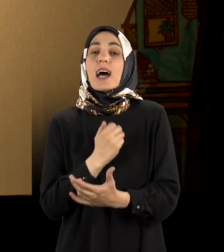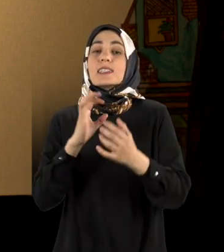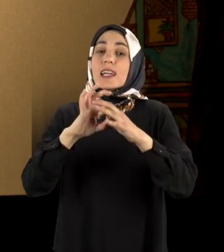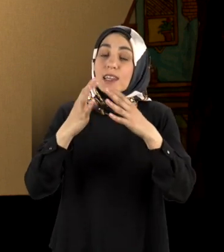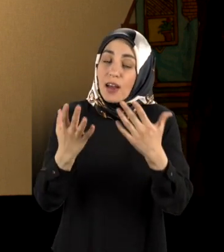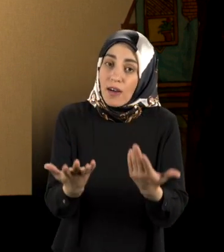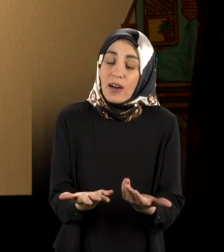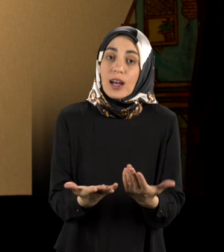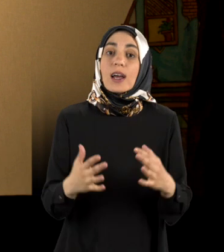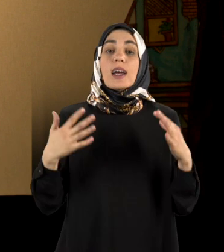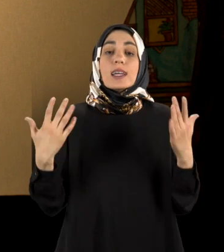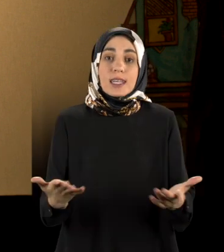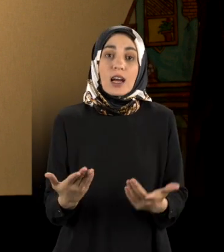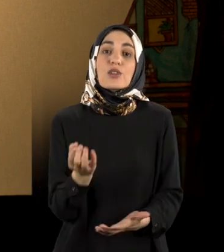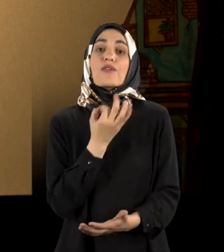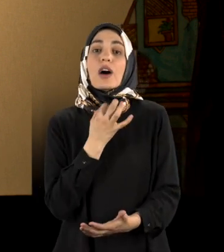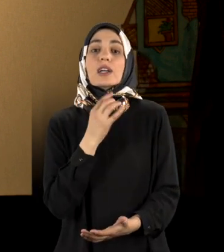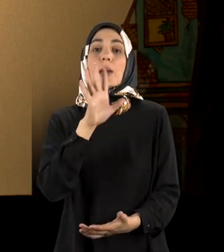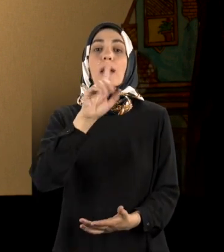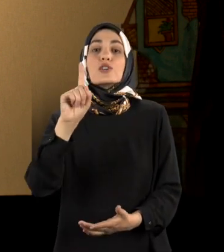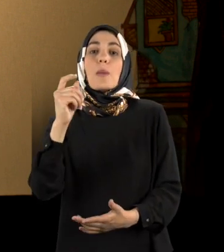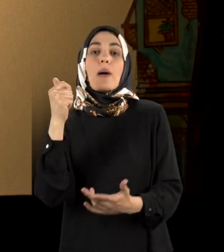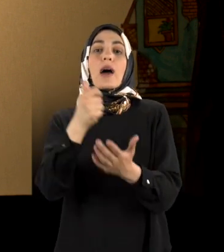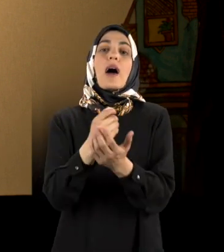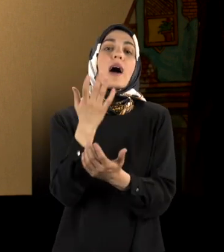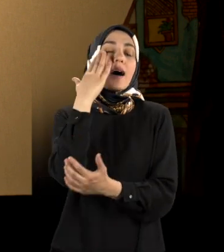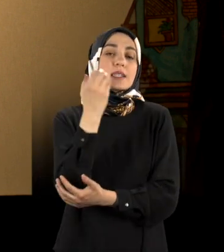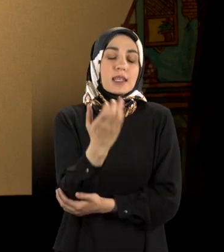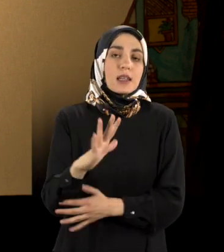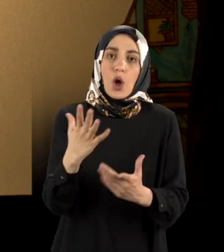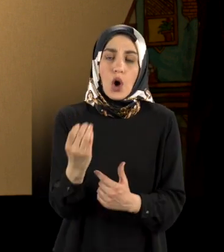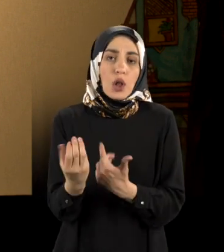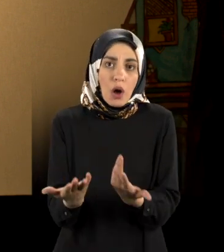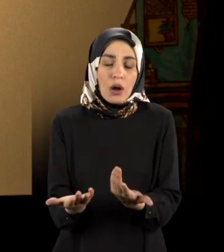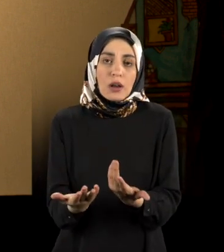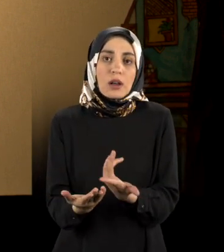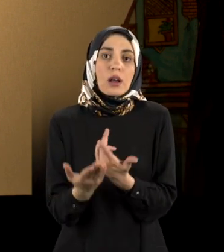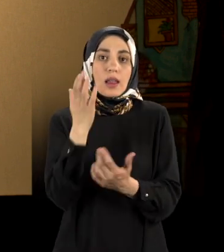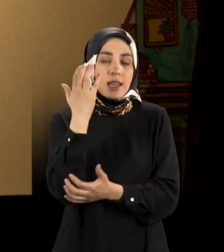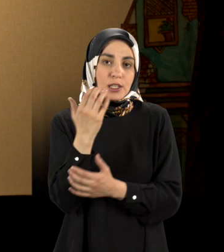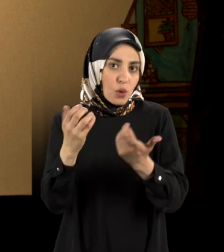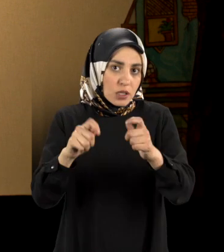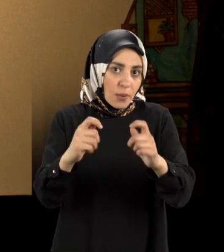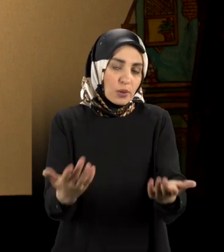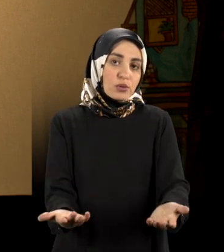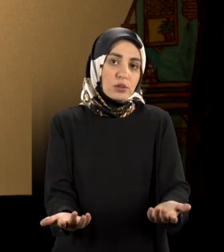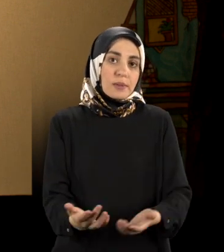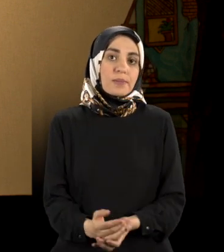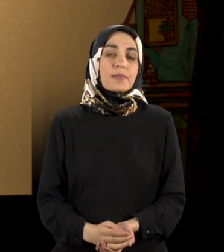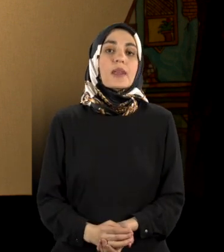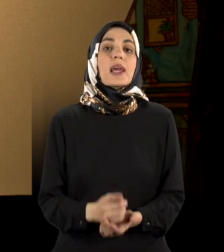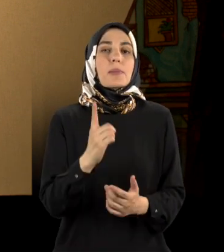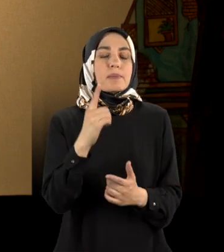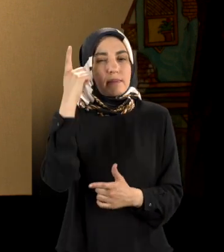dertlilere de bayağı verir Şu fakire 5-10 para sana Kaan ne oluyor karagözüm ne olacak direnci duası